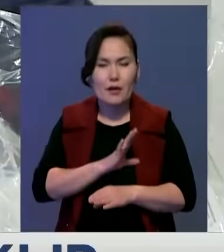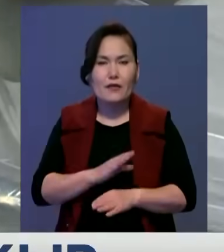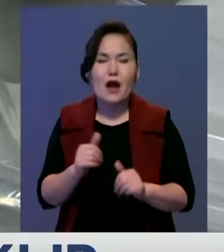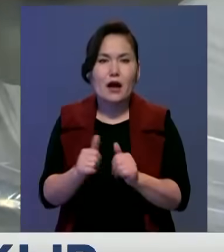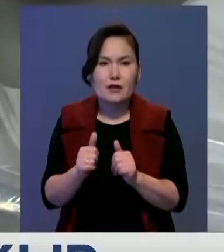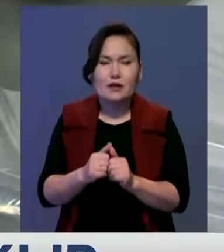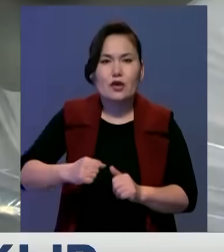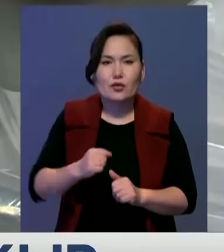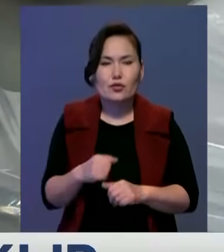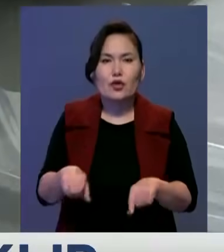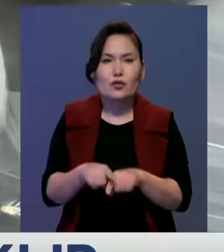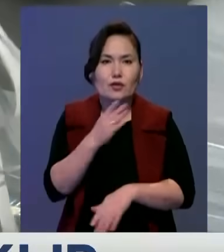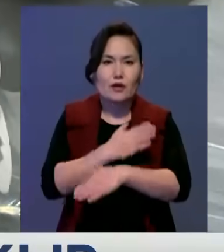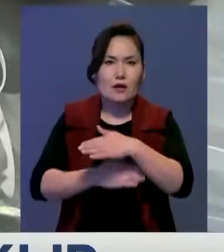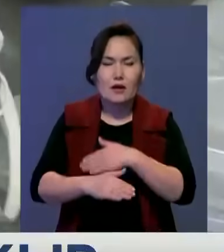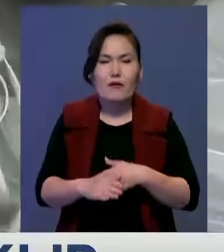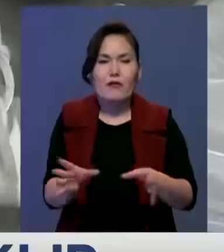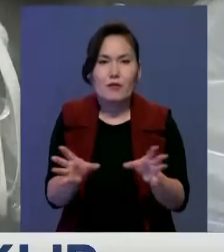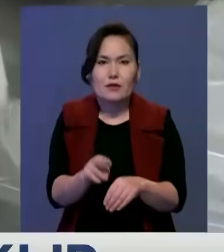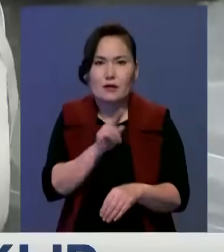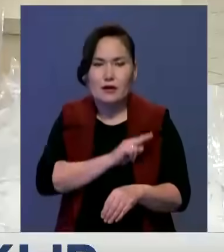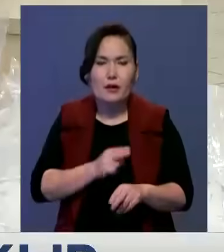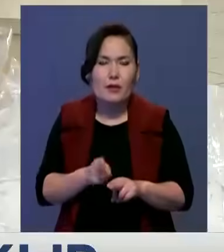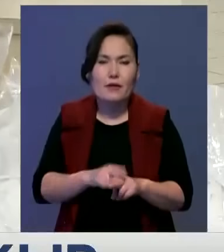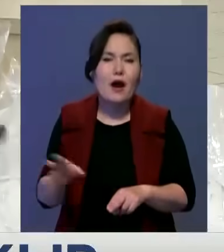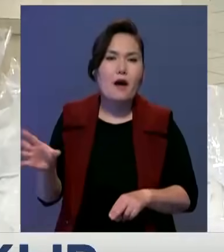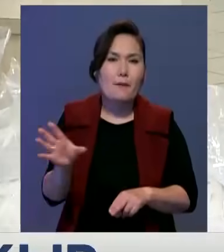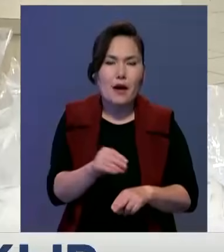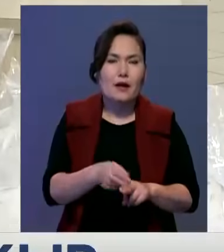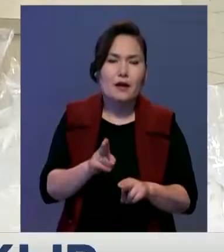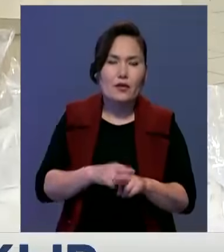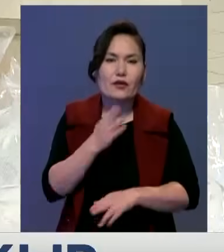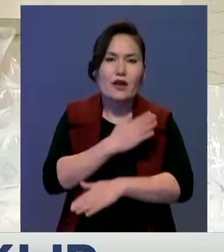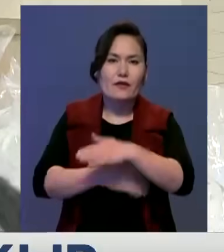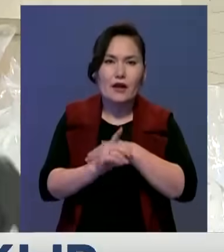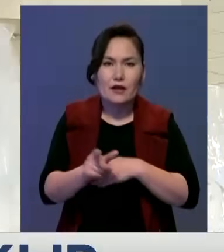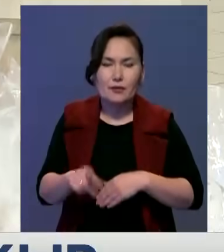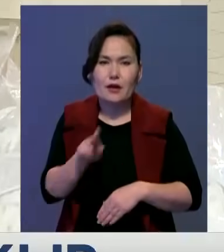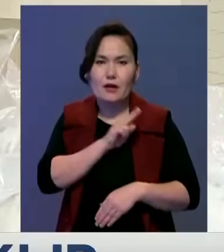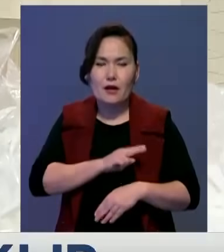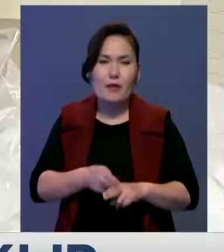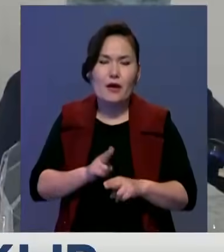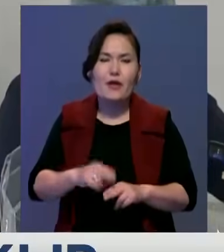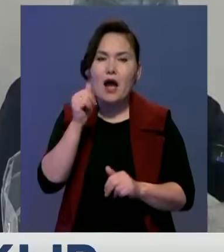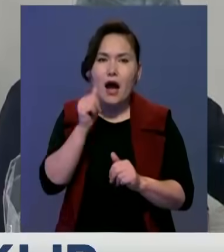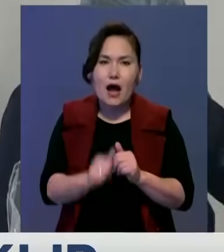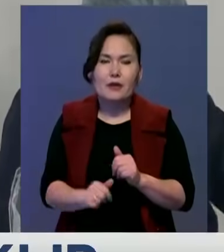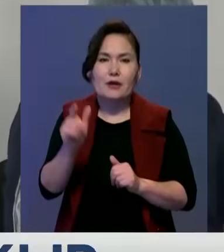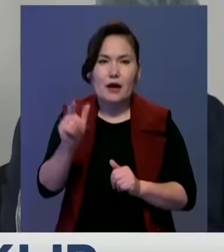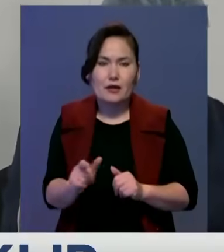бар. Оған туа біткен сал ауруы деген диагноз қойылған. Мұндағылардың бәрі бірдей тағдырдан кегін тартып келе жатыр. Алайда әрбірі еңбек сүйгіш.